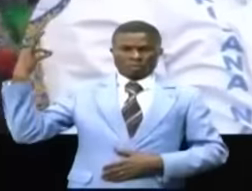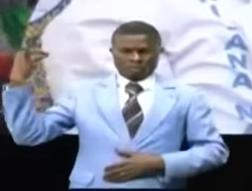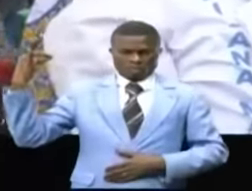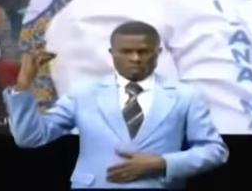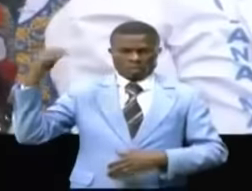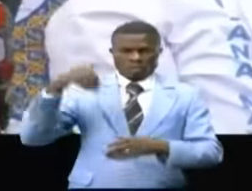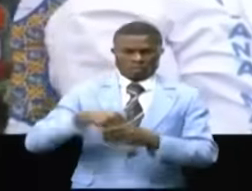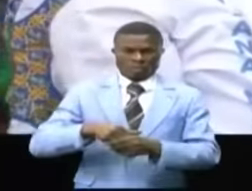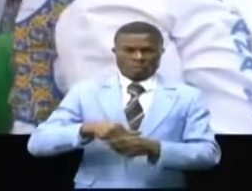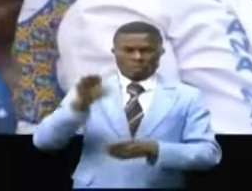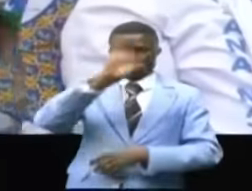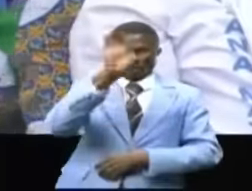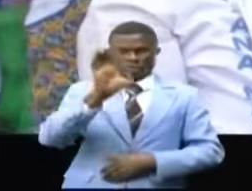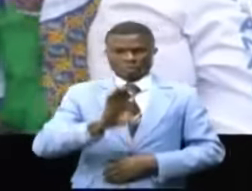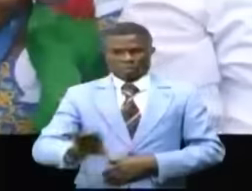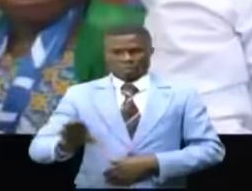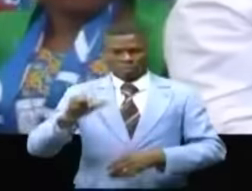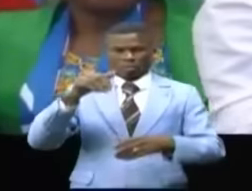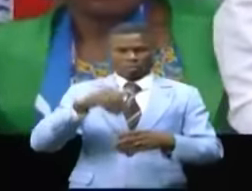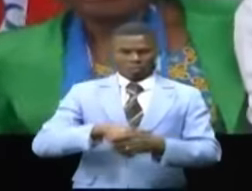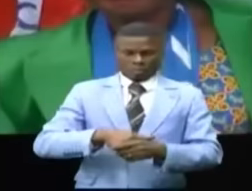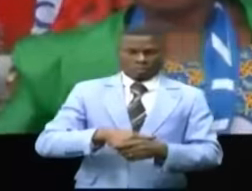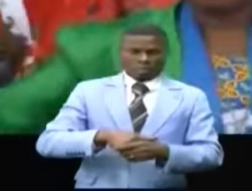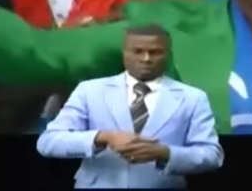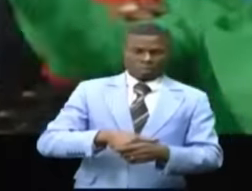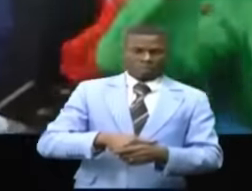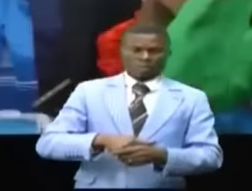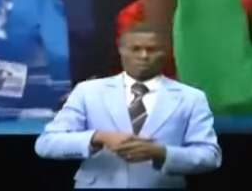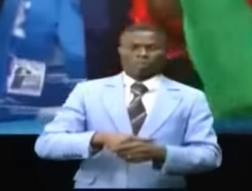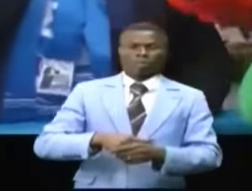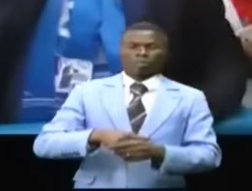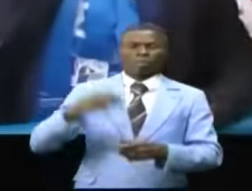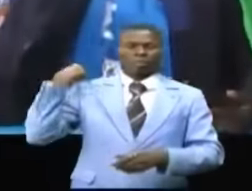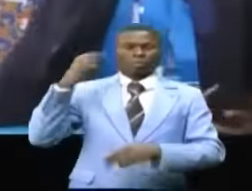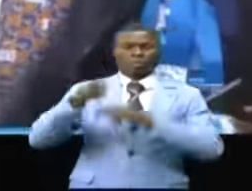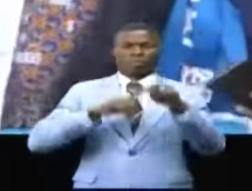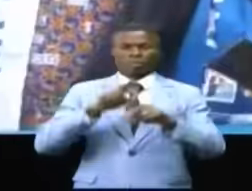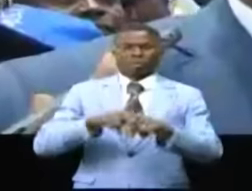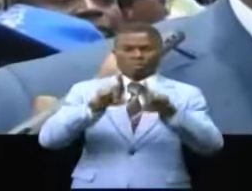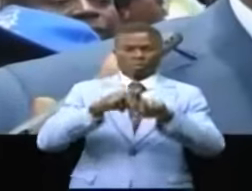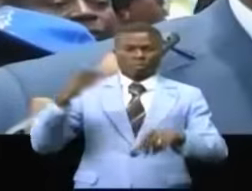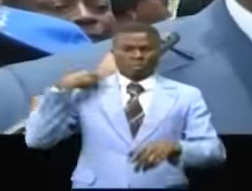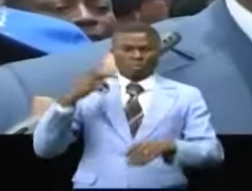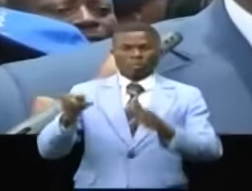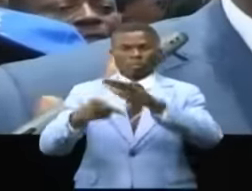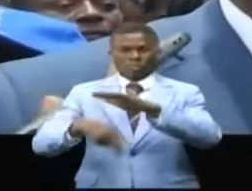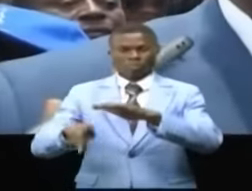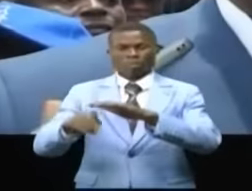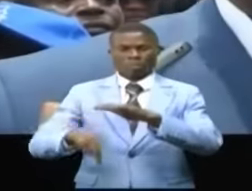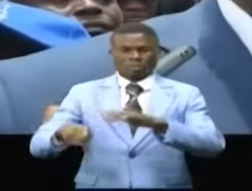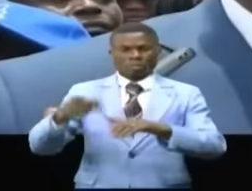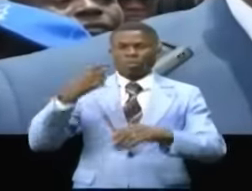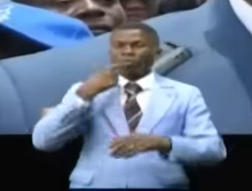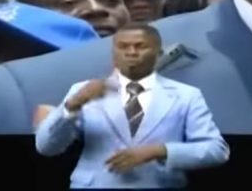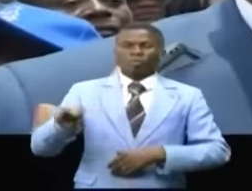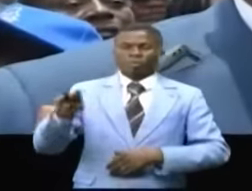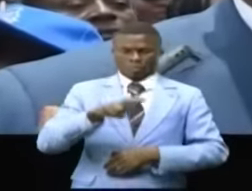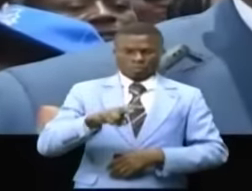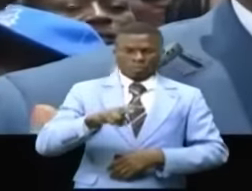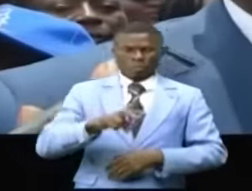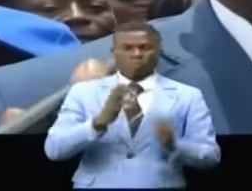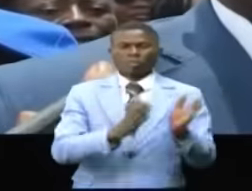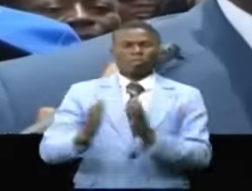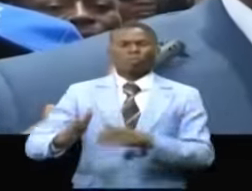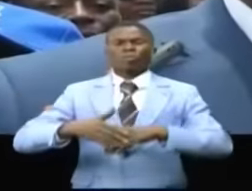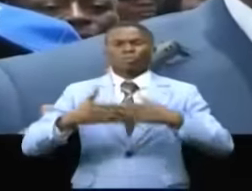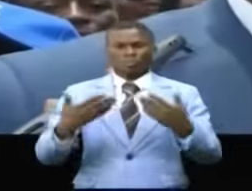niveau municipal, au niveau national et au niveau provincial, pour leur dire comment ils doivent se